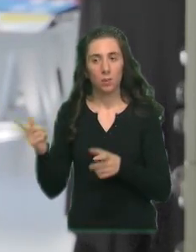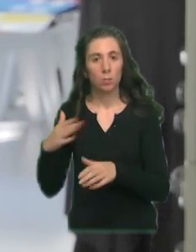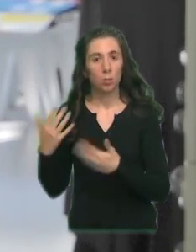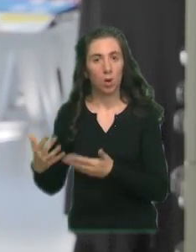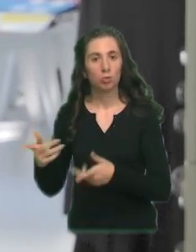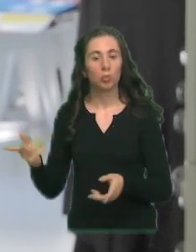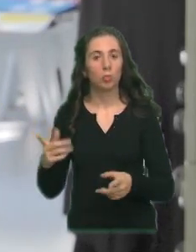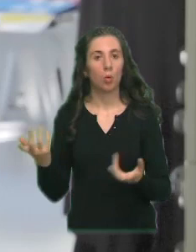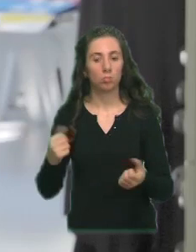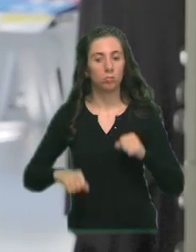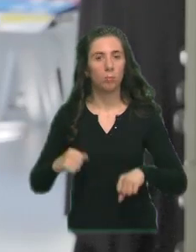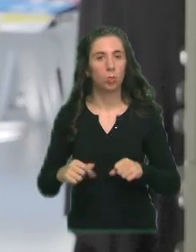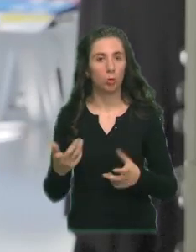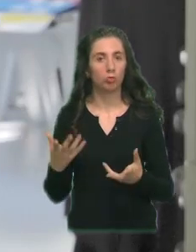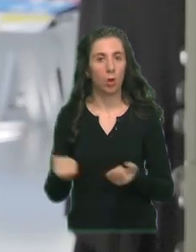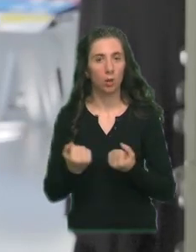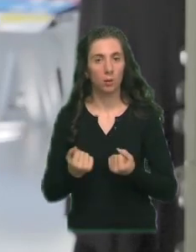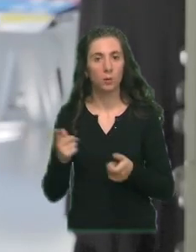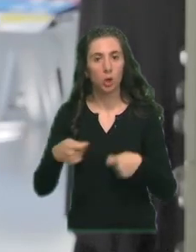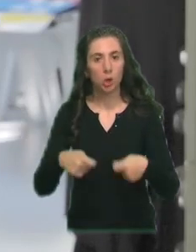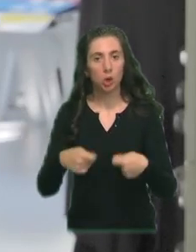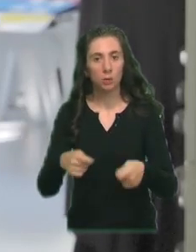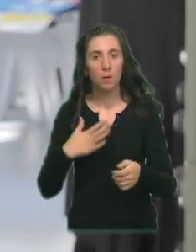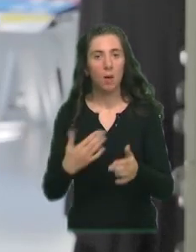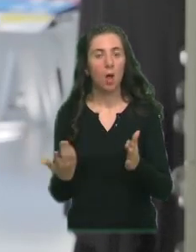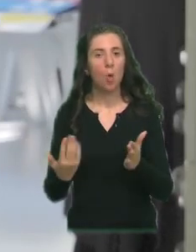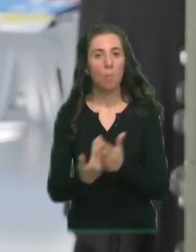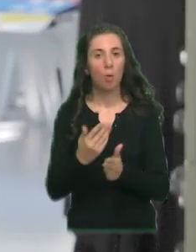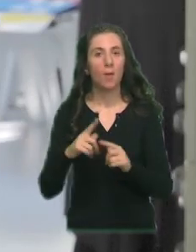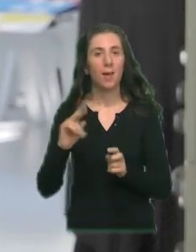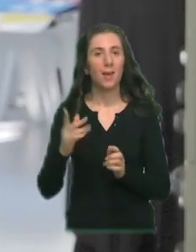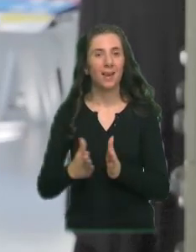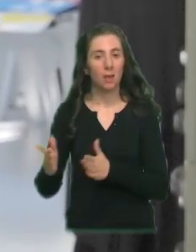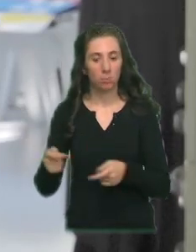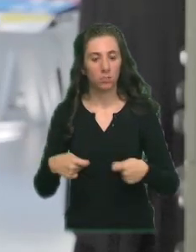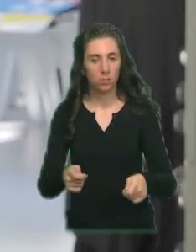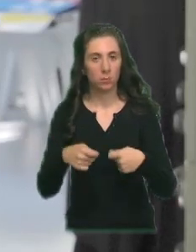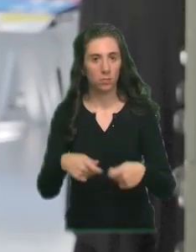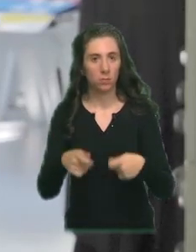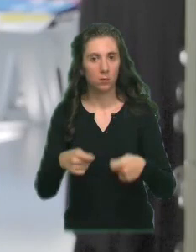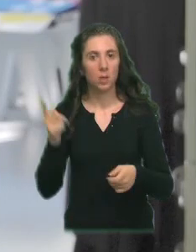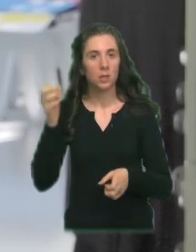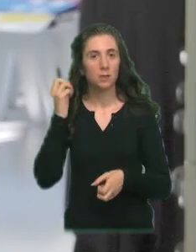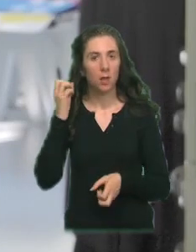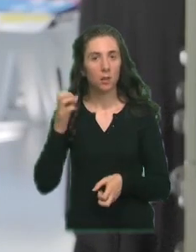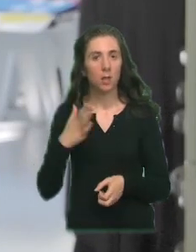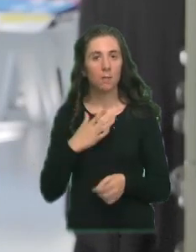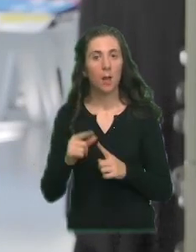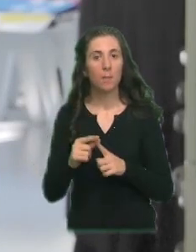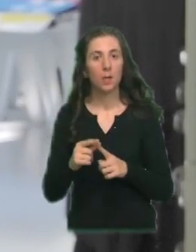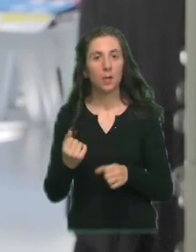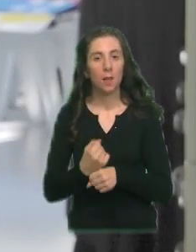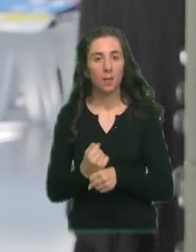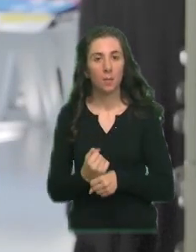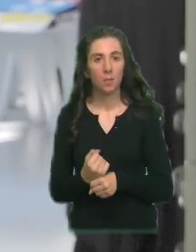su motoričke aktivnosti, uglavnom šivanje koje ima tu taj ponavljajući ritam i gdje on svaki dan ima prilike uvijek